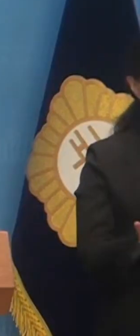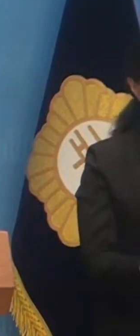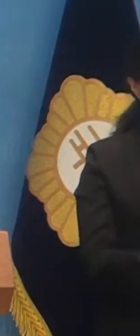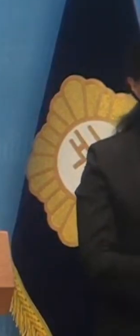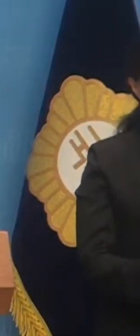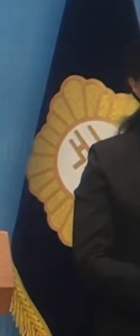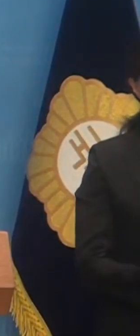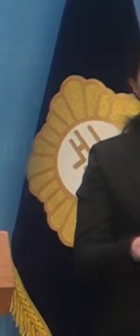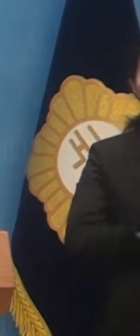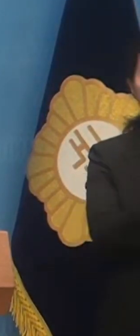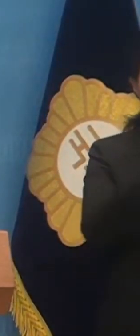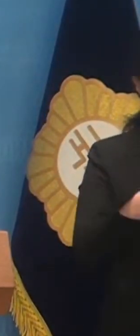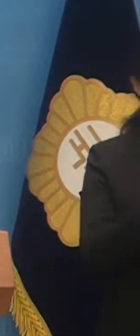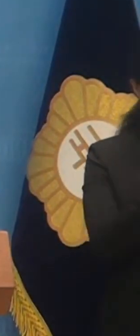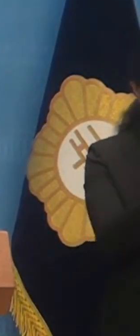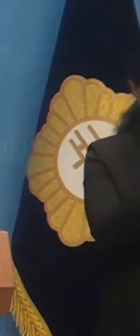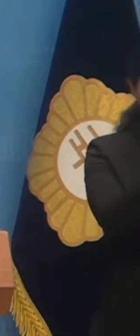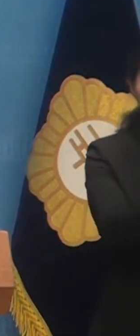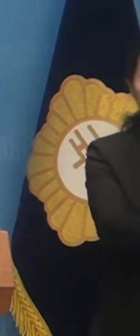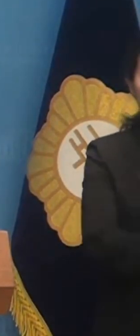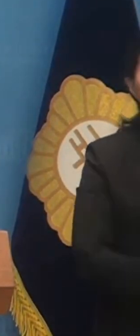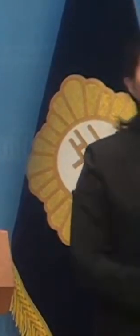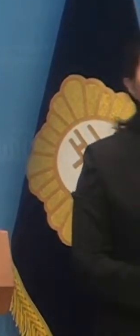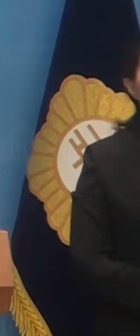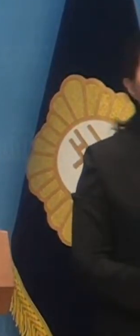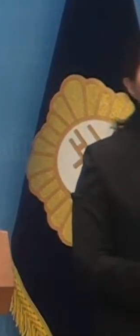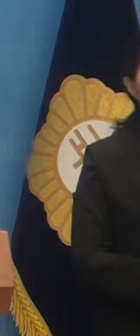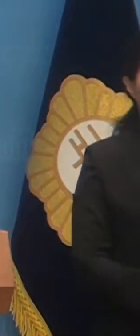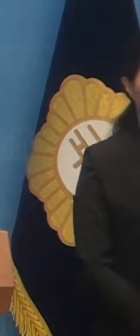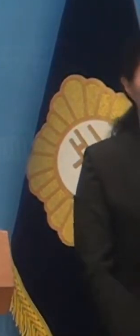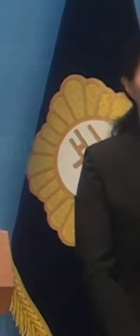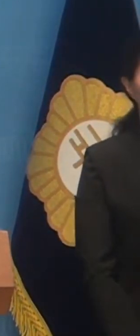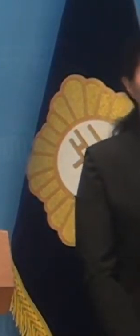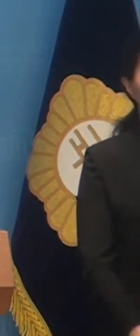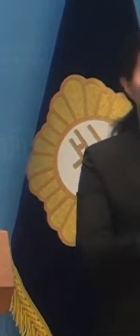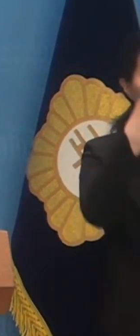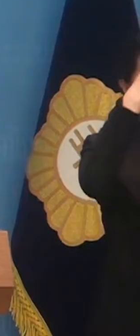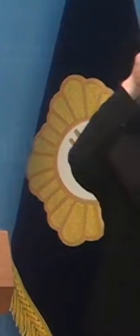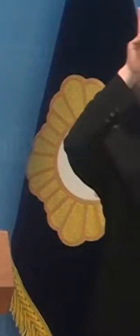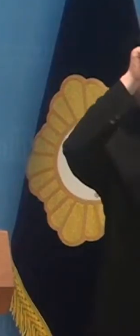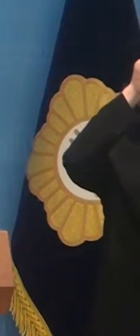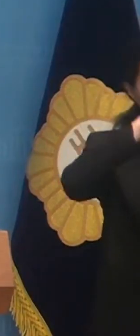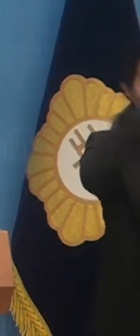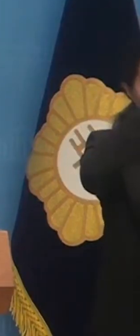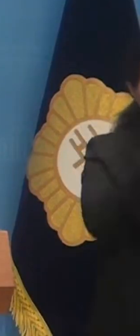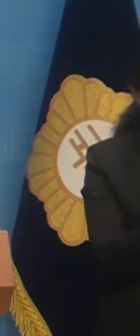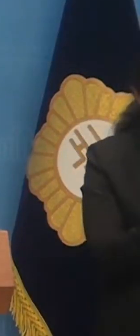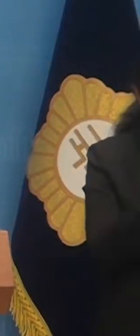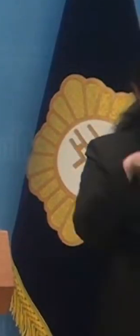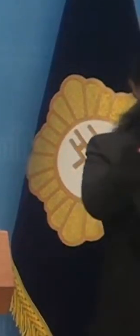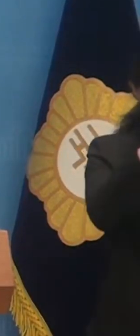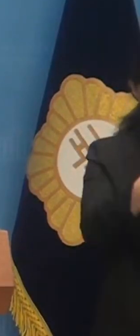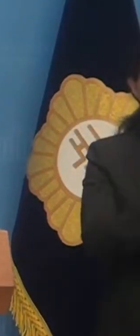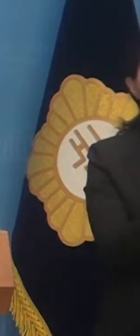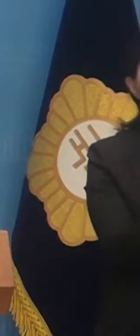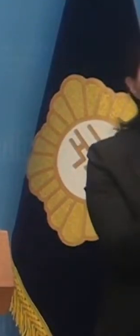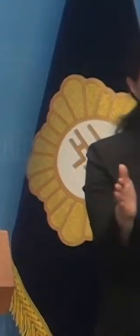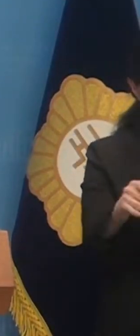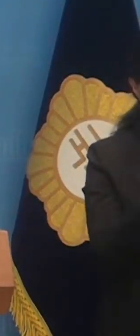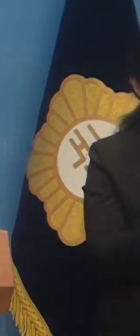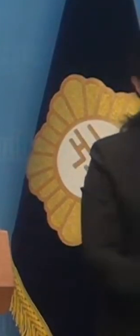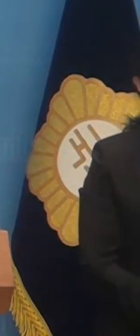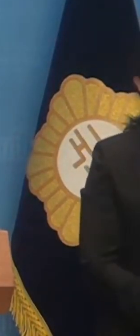오늘 저희가 발의하는 법안은 4개입니다. 검찰 정상화의 시작이라고 할 수